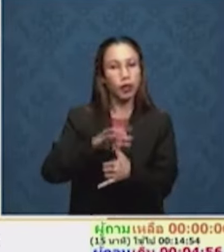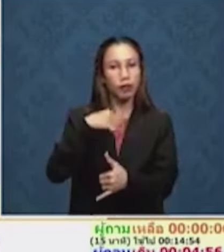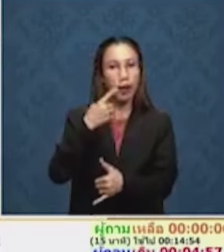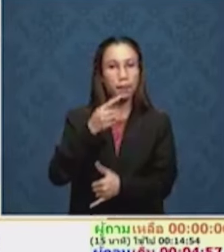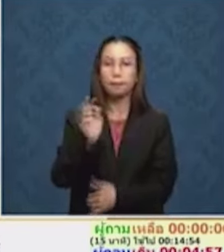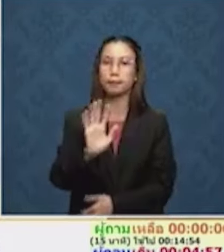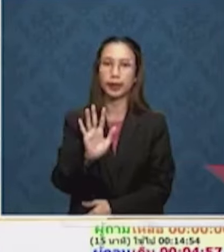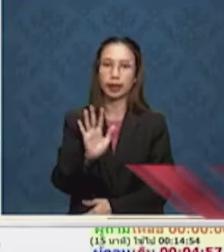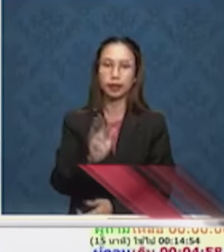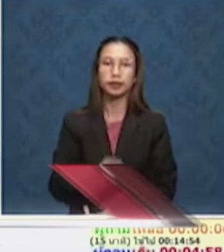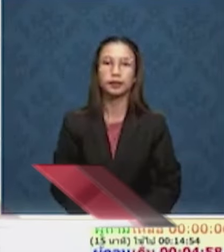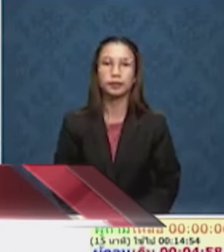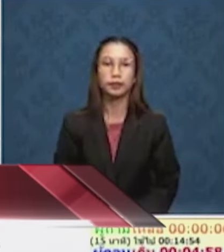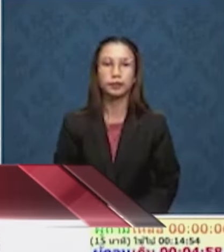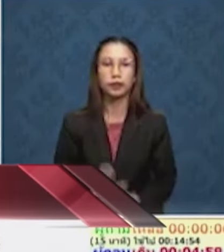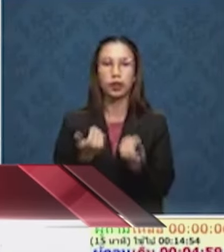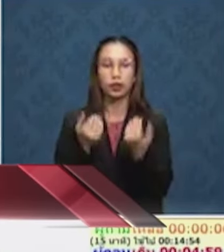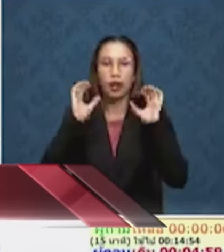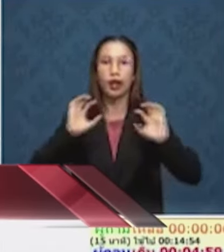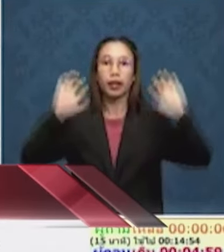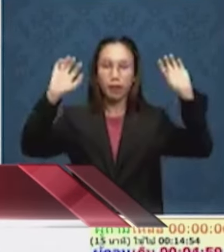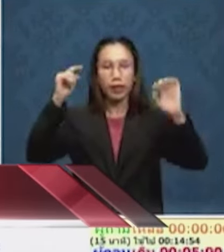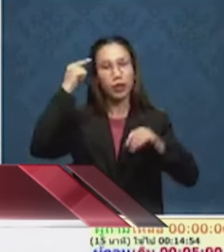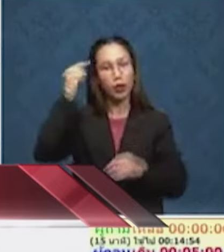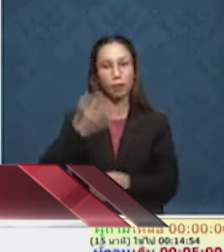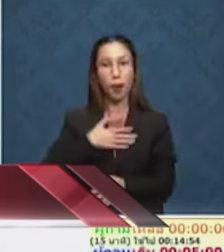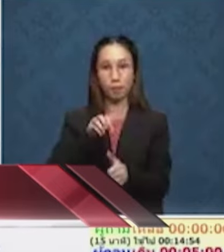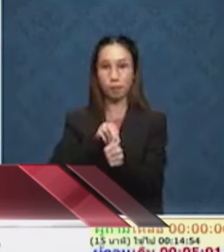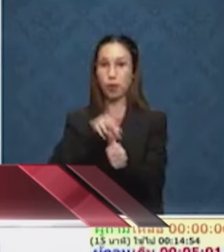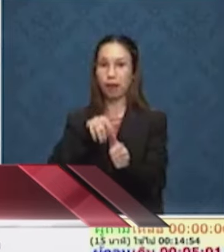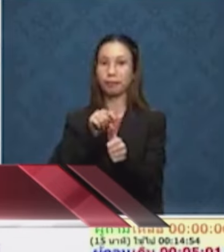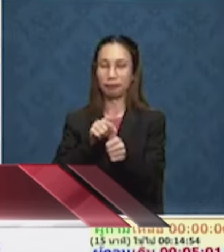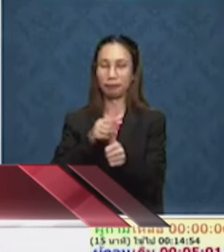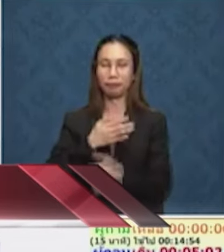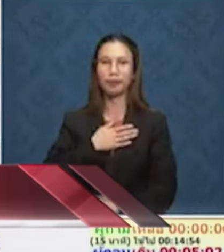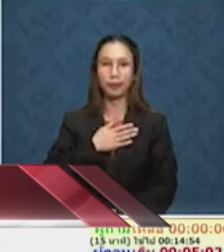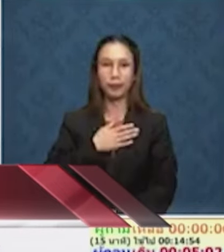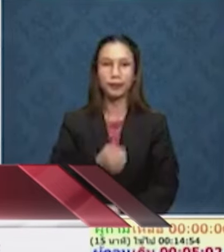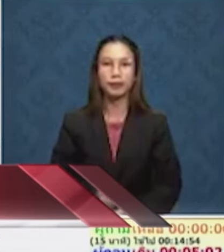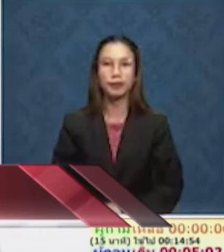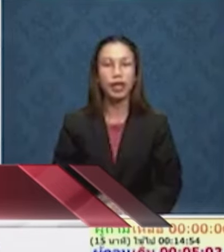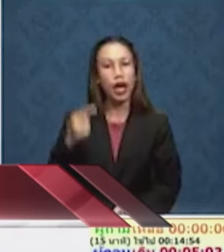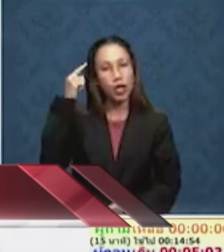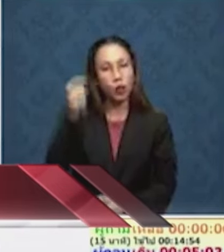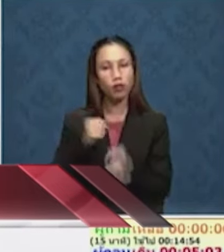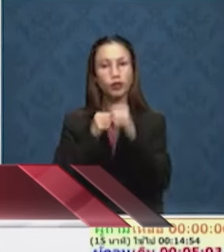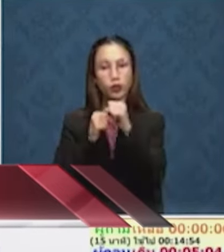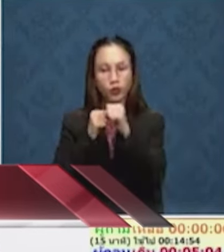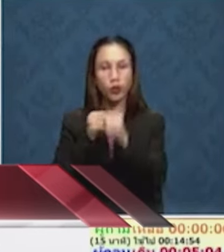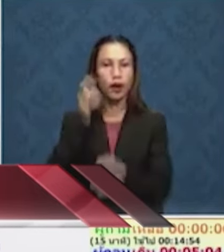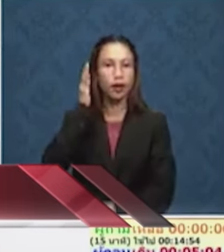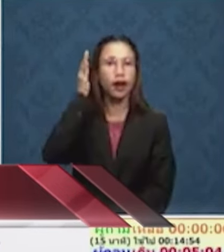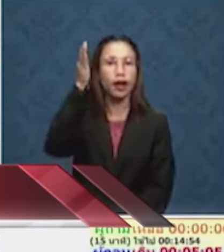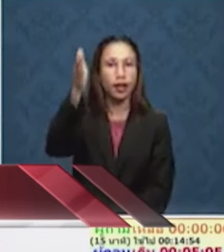นะครับก็ยืนยันนะครับว่ารัฐบาลนี้ภายใต้การนำของผมเองเนี่ยก็เราจะวิ่งสู้เพื่ออนาคตนะครับ